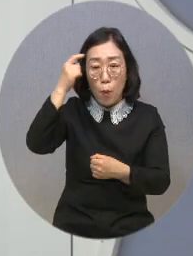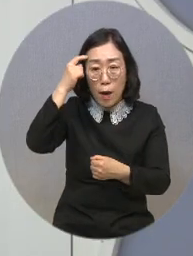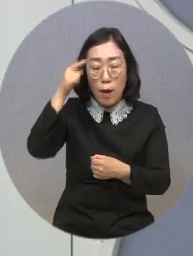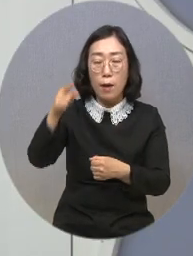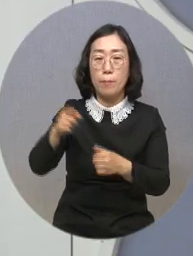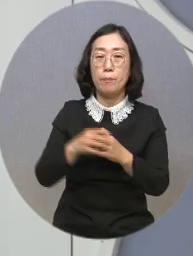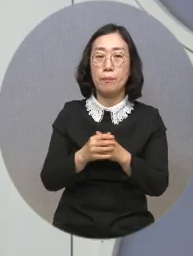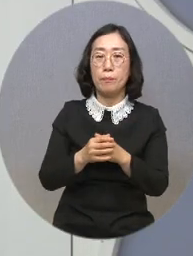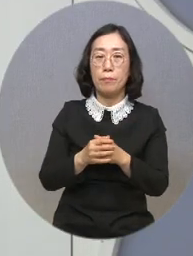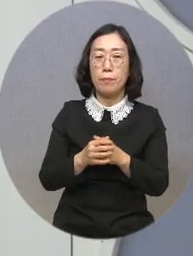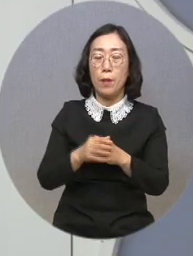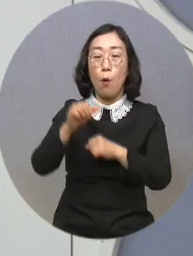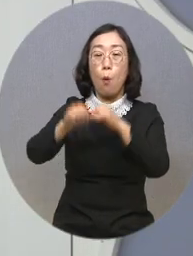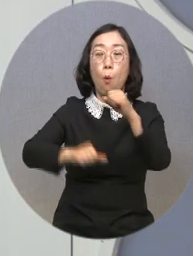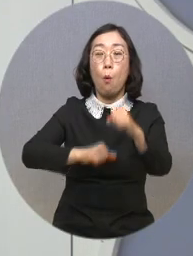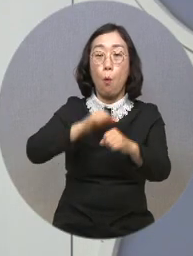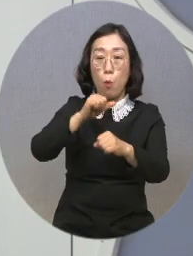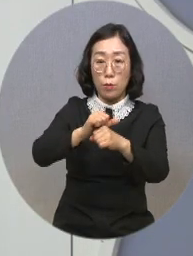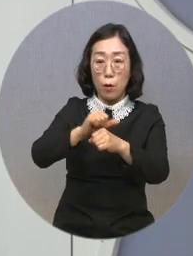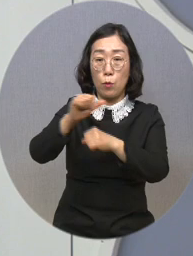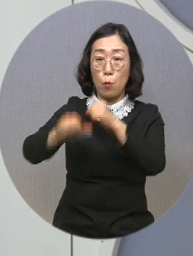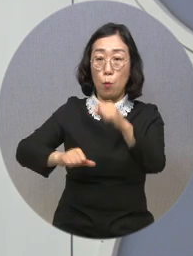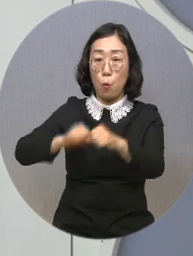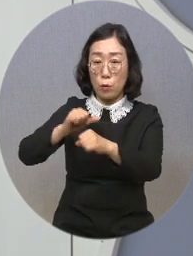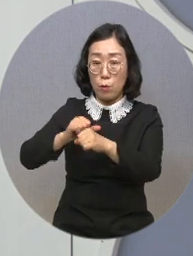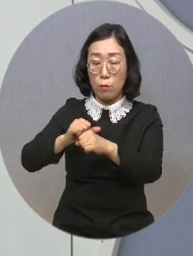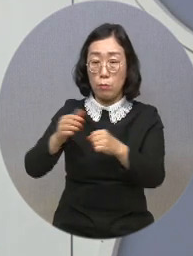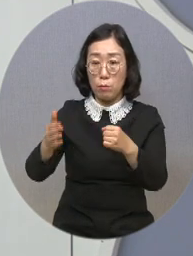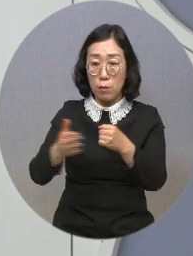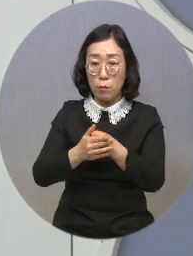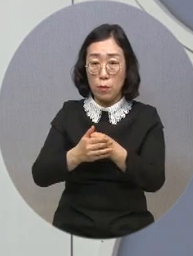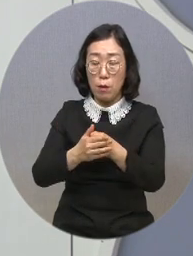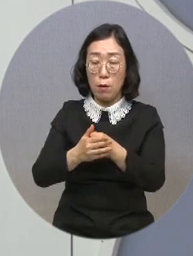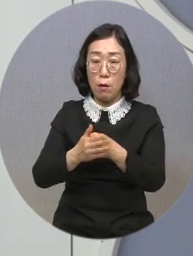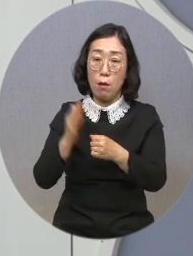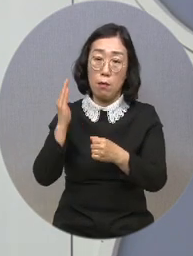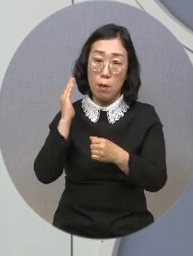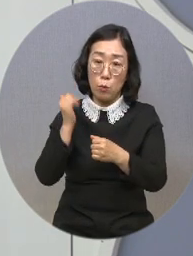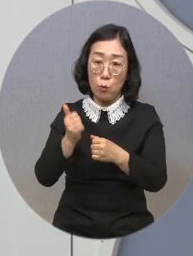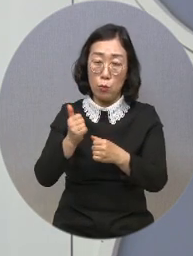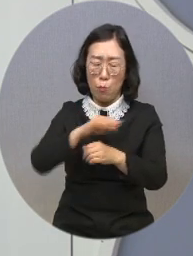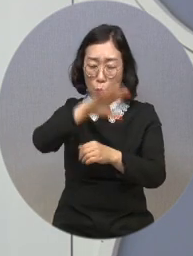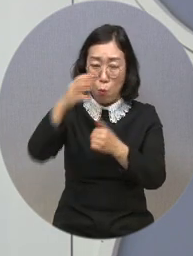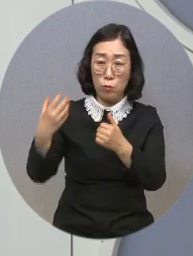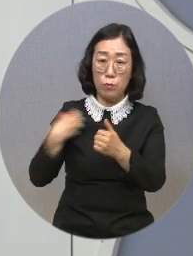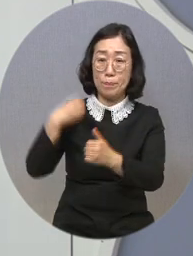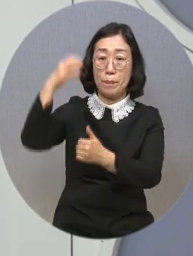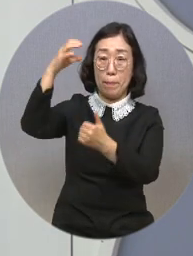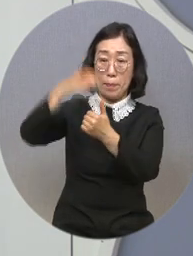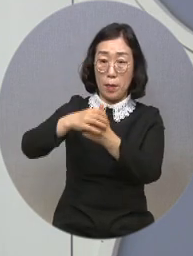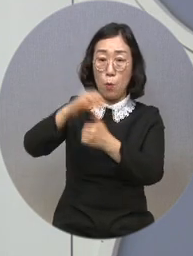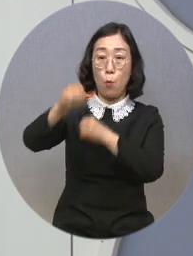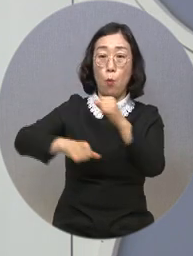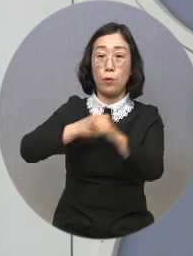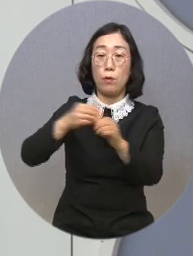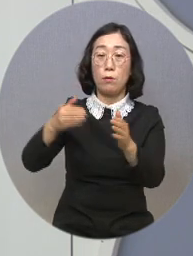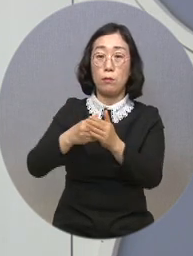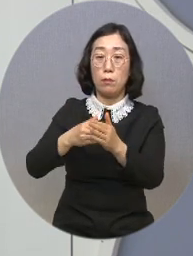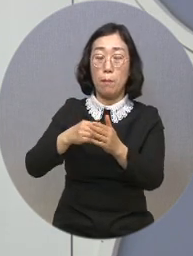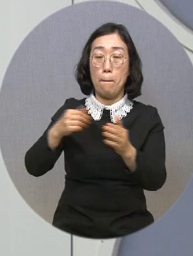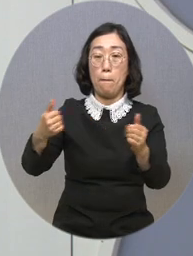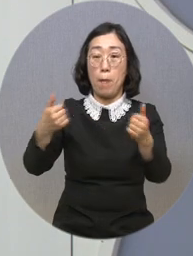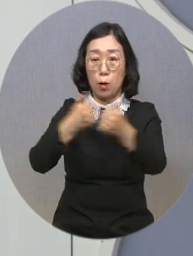봤더니 5년 단임제를 하니까 대통령이 모든 전권을 행사하는데 5년만 하고